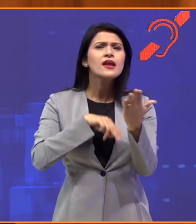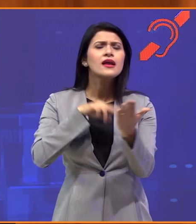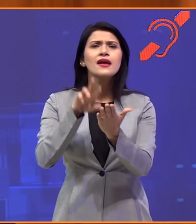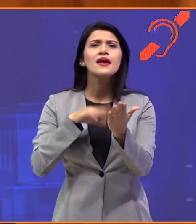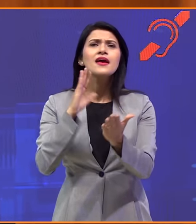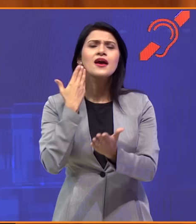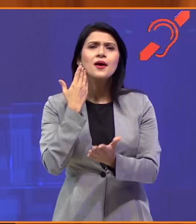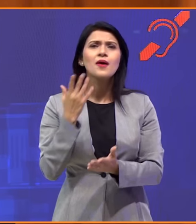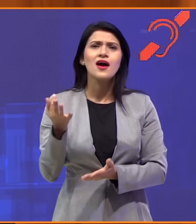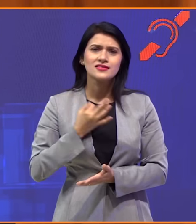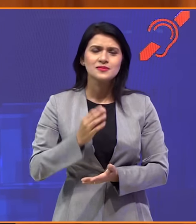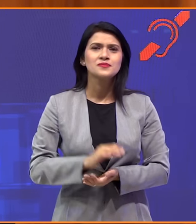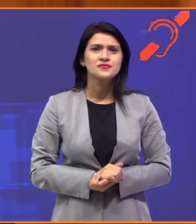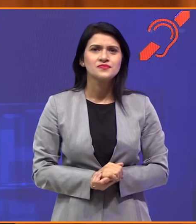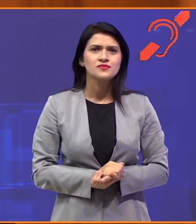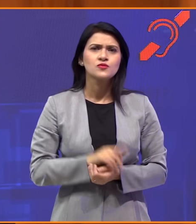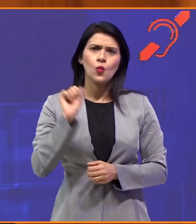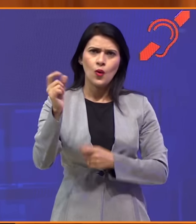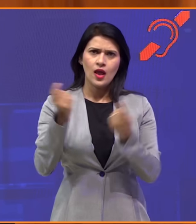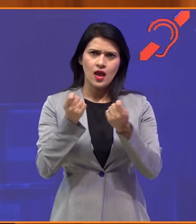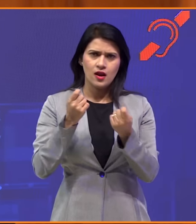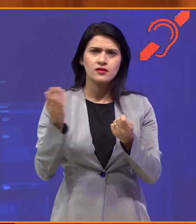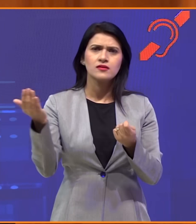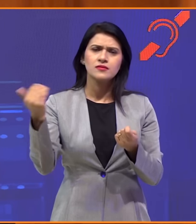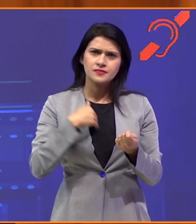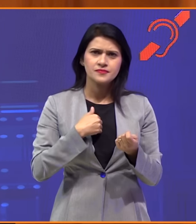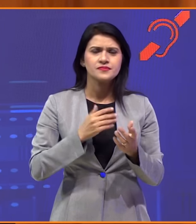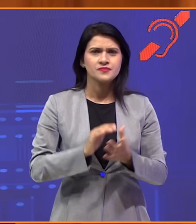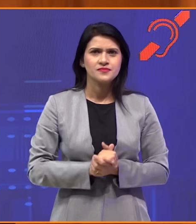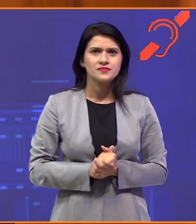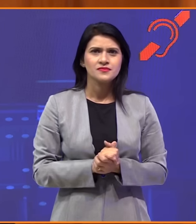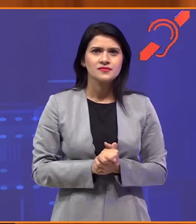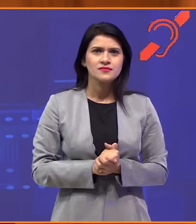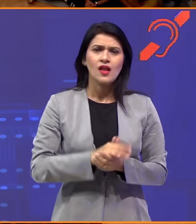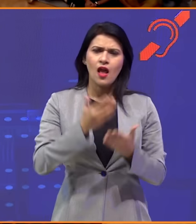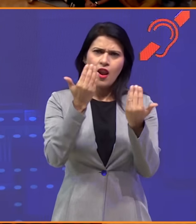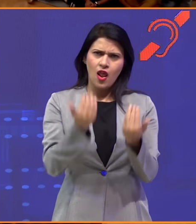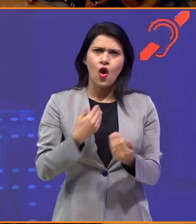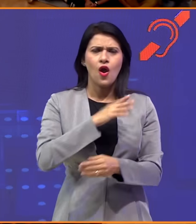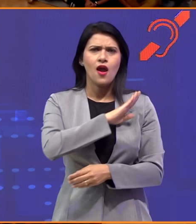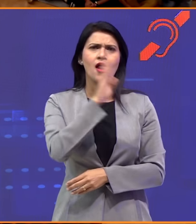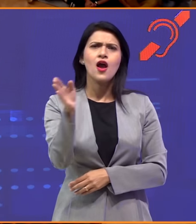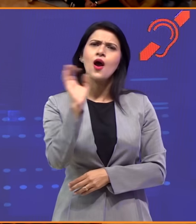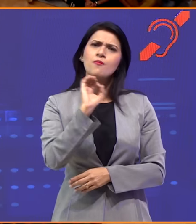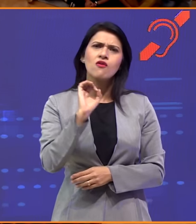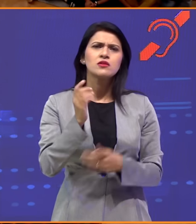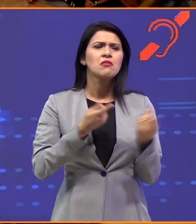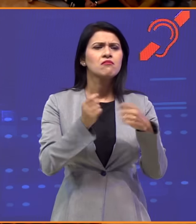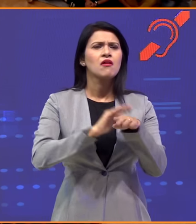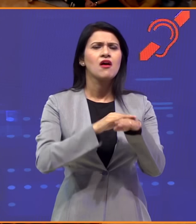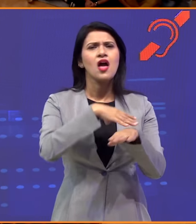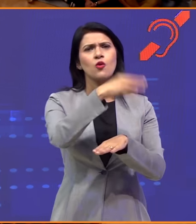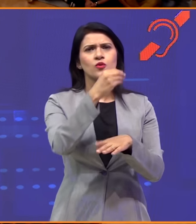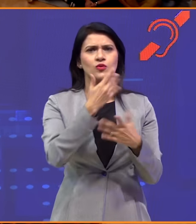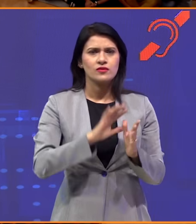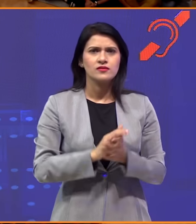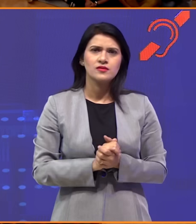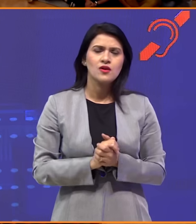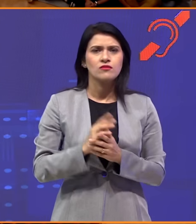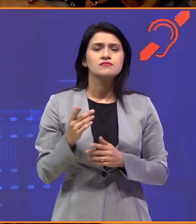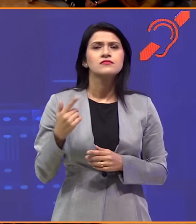कहा तुम एक काम करो अपनी गाड़ी भेज दो मेरा ड्राइवर जा चुका है मैं अभी तुम्हारे ऑफिस आता हूं मैं चला गया और उसने